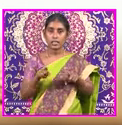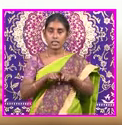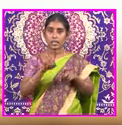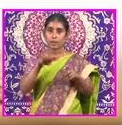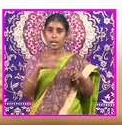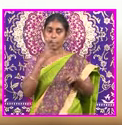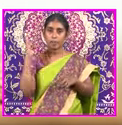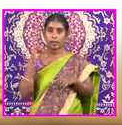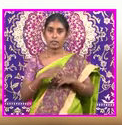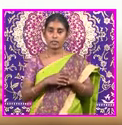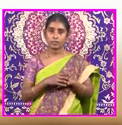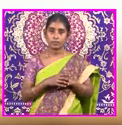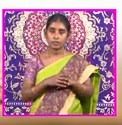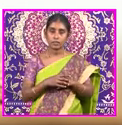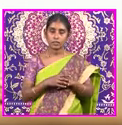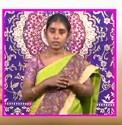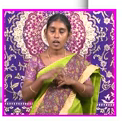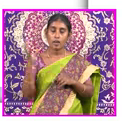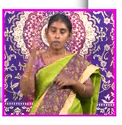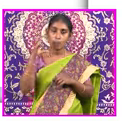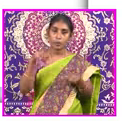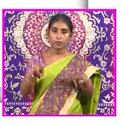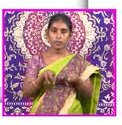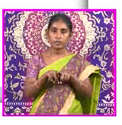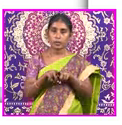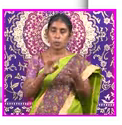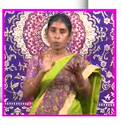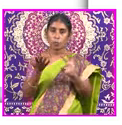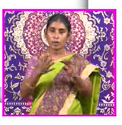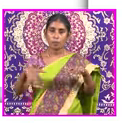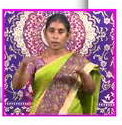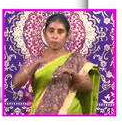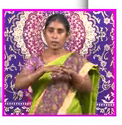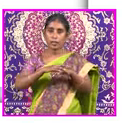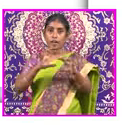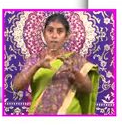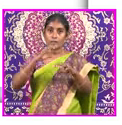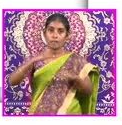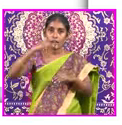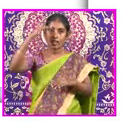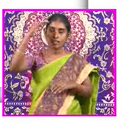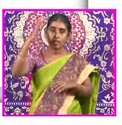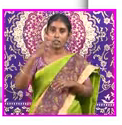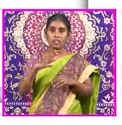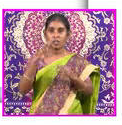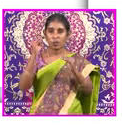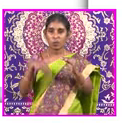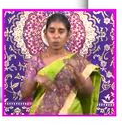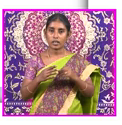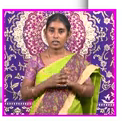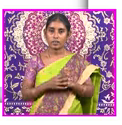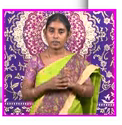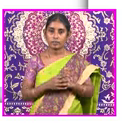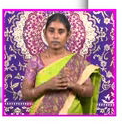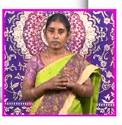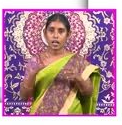வெப்பநிலை பரவலை பாதிக்கும் காரணிகள், ஃபேக்டர்ஸ் அஃபெக்டிங் த டிஸ்ட்ரிபியூஷன் ஆஃப் டெம்பரேச்சர். ஃபர்ஸ்ட் ஒன், அட்சரேகை.